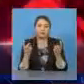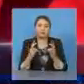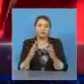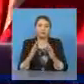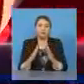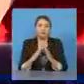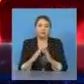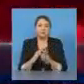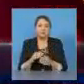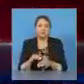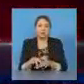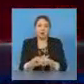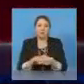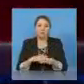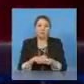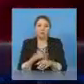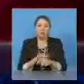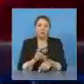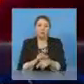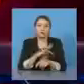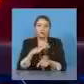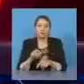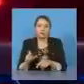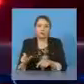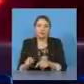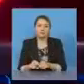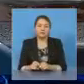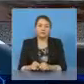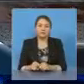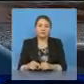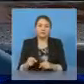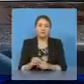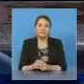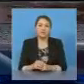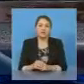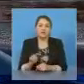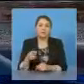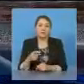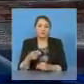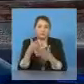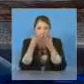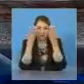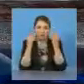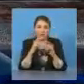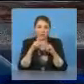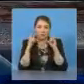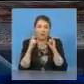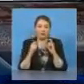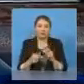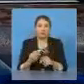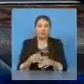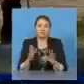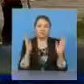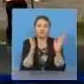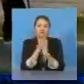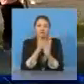больной. И посмотрите, здесь тоже народу очень много. Мы с кем не контактируем, гуляем. Почему забыла маску? Ну, потому что я на свежем